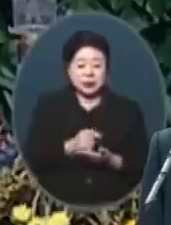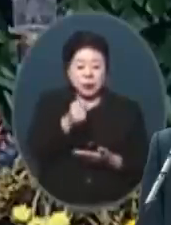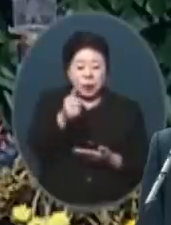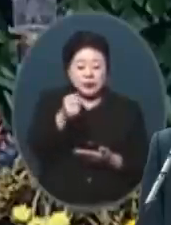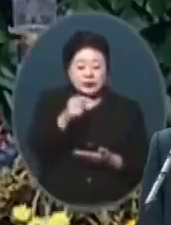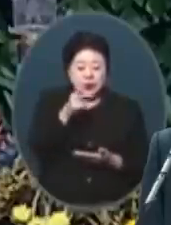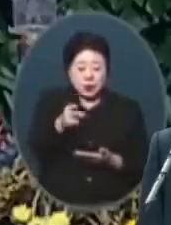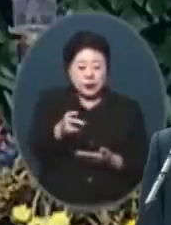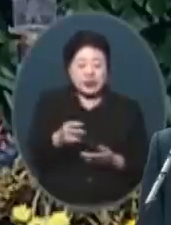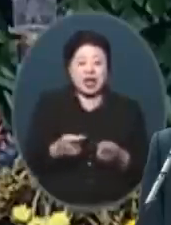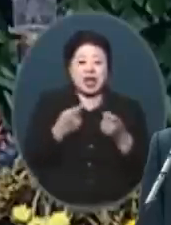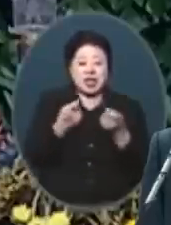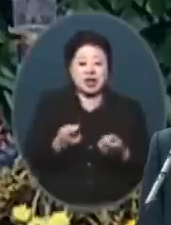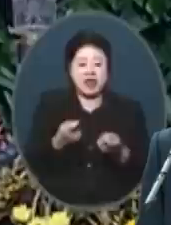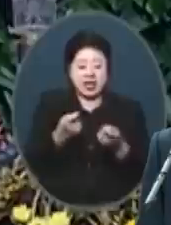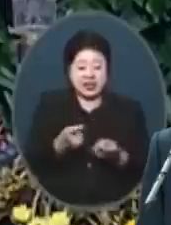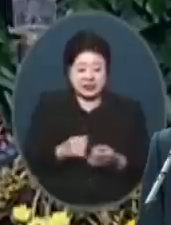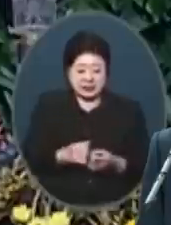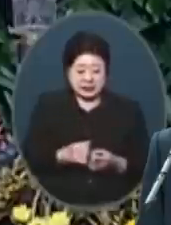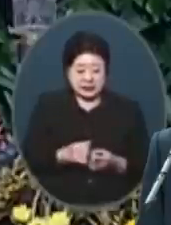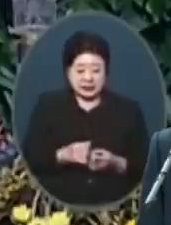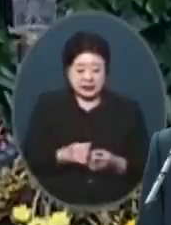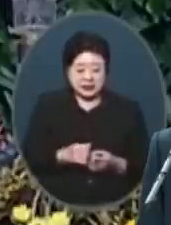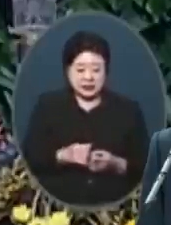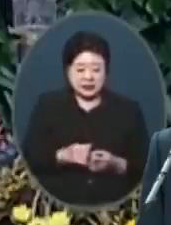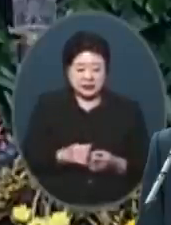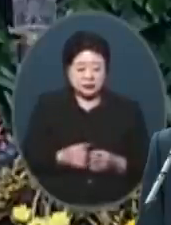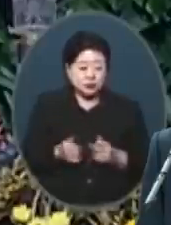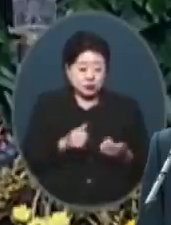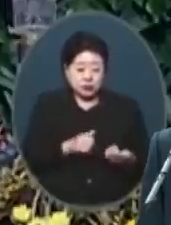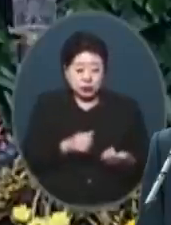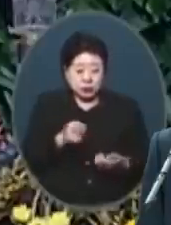50km로 여행하면 인간이 질식할 것이다.